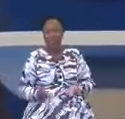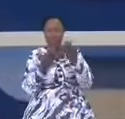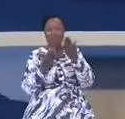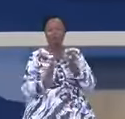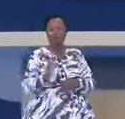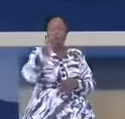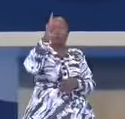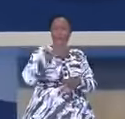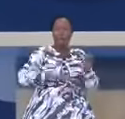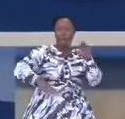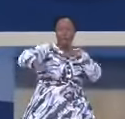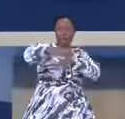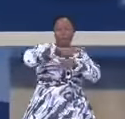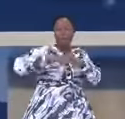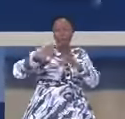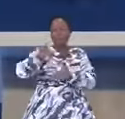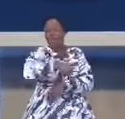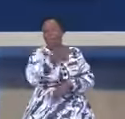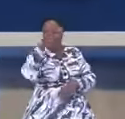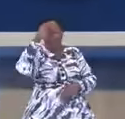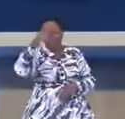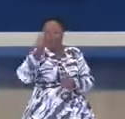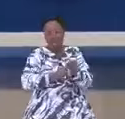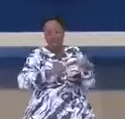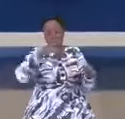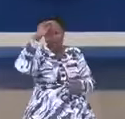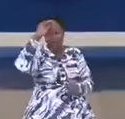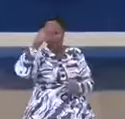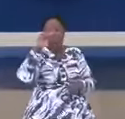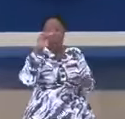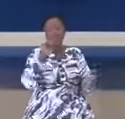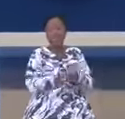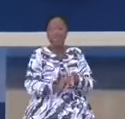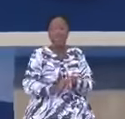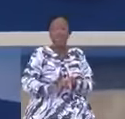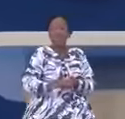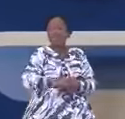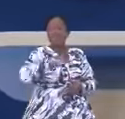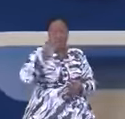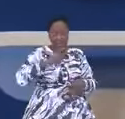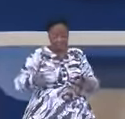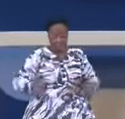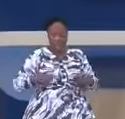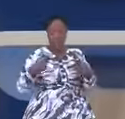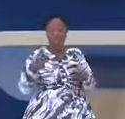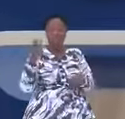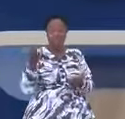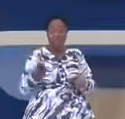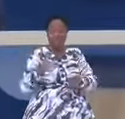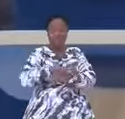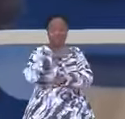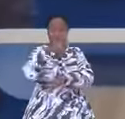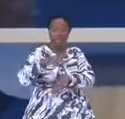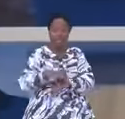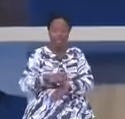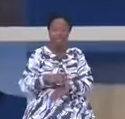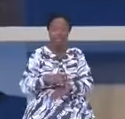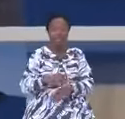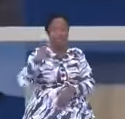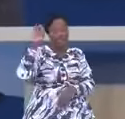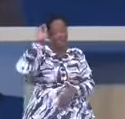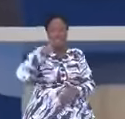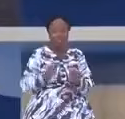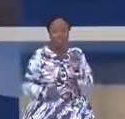de tout homme qui ait jamais vécu sur la terre il est plus élevé et la plus grande